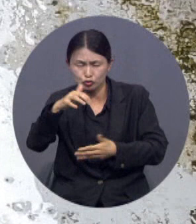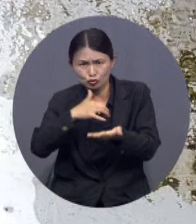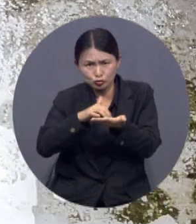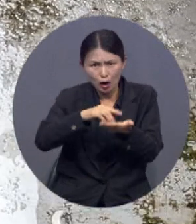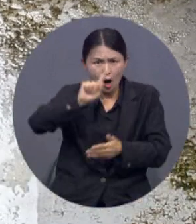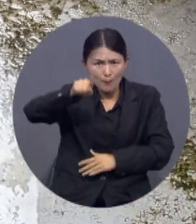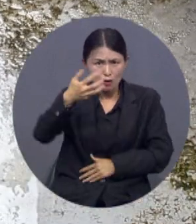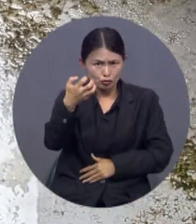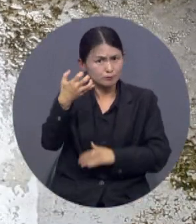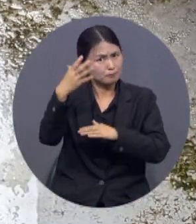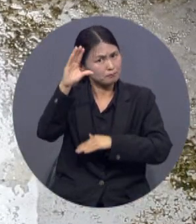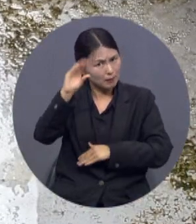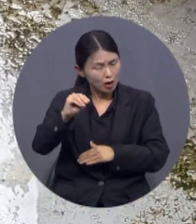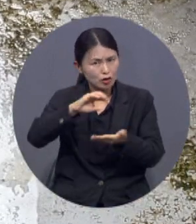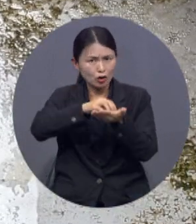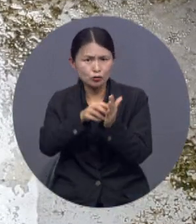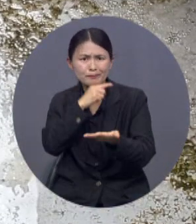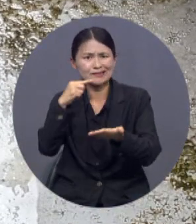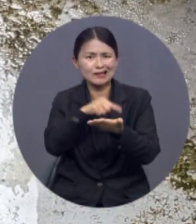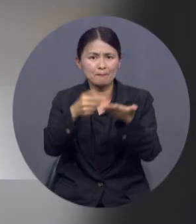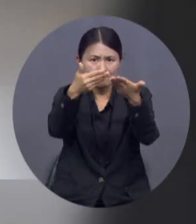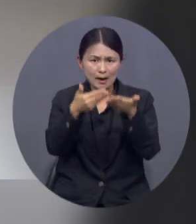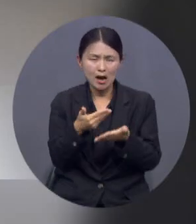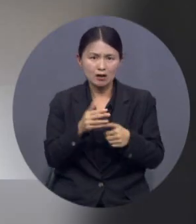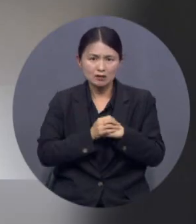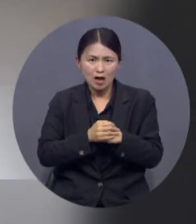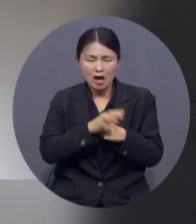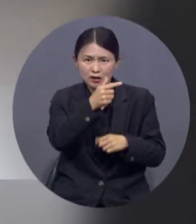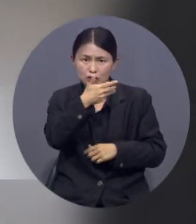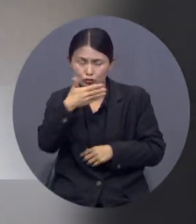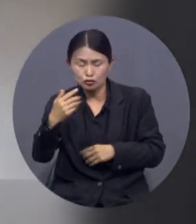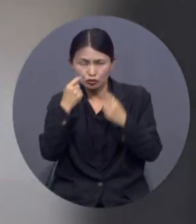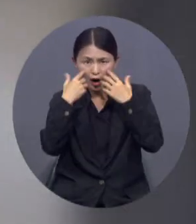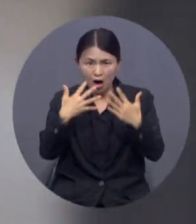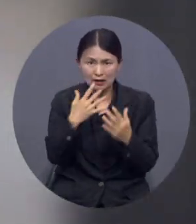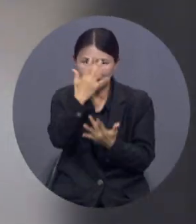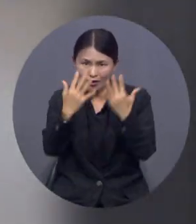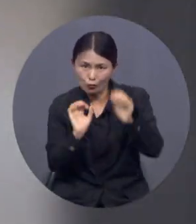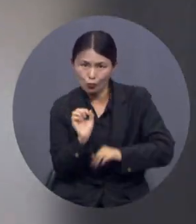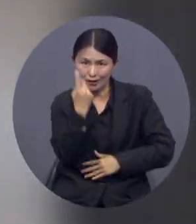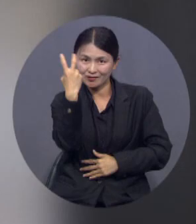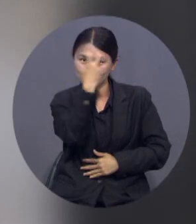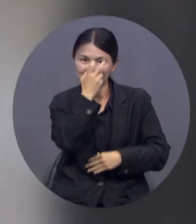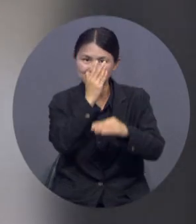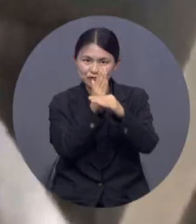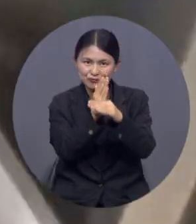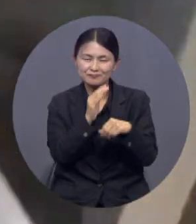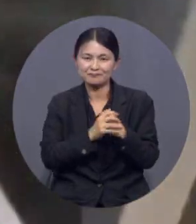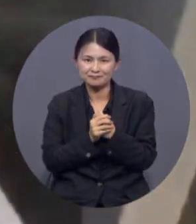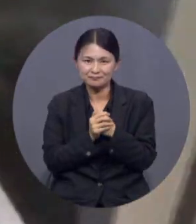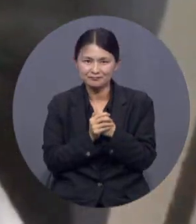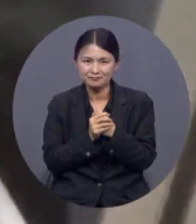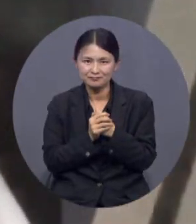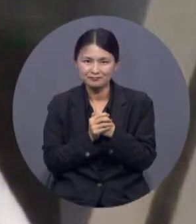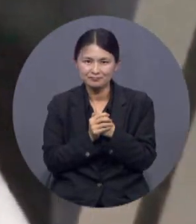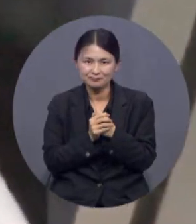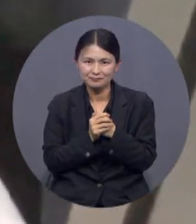190여 만원의 재산 피가났습니다 소방당국은 정확한 화재 원인을 조사하고 있습니다